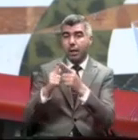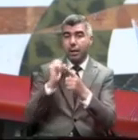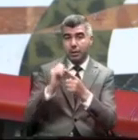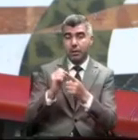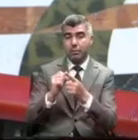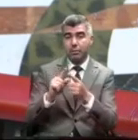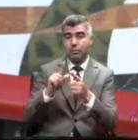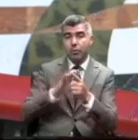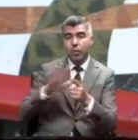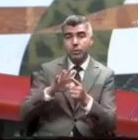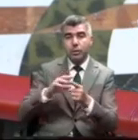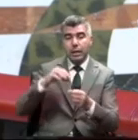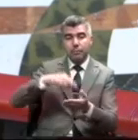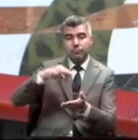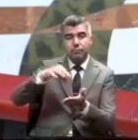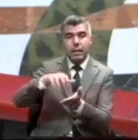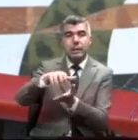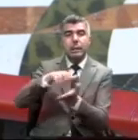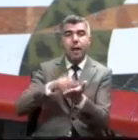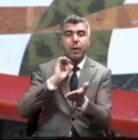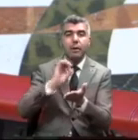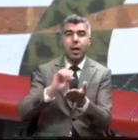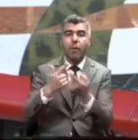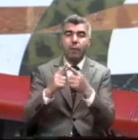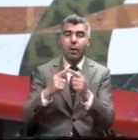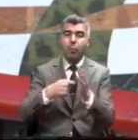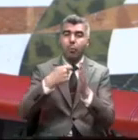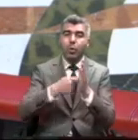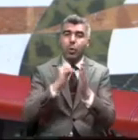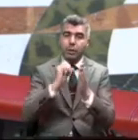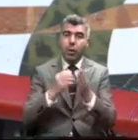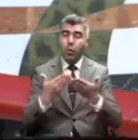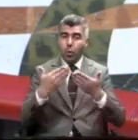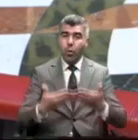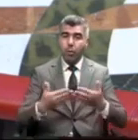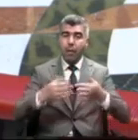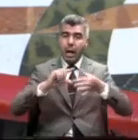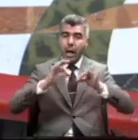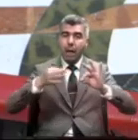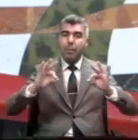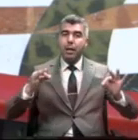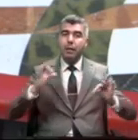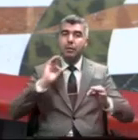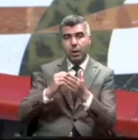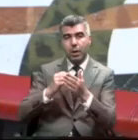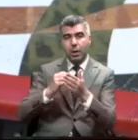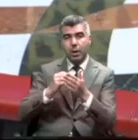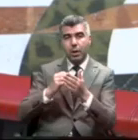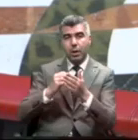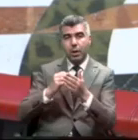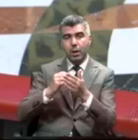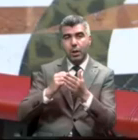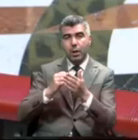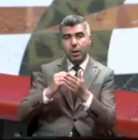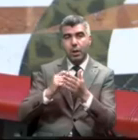بالنسبه للاسمده وعدد ديال المشاريع اخرى بحال النحاس اللي اليوم خاصنا ايضا نتمنوه كاين ما في